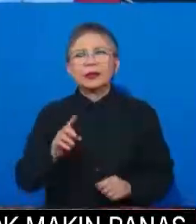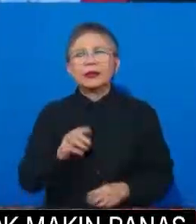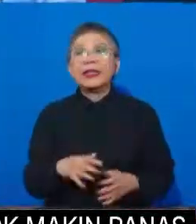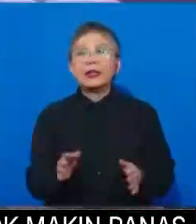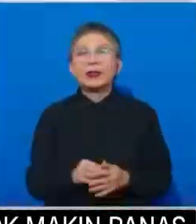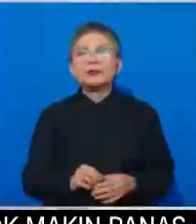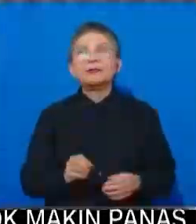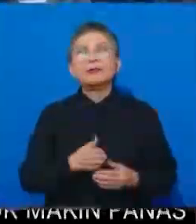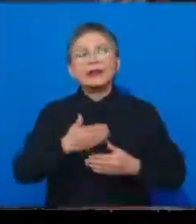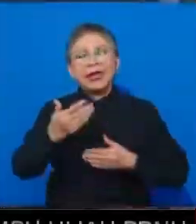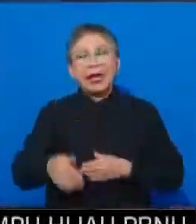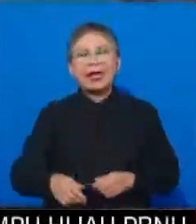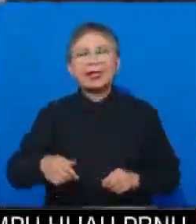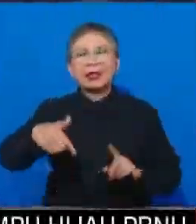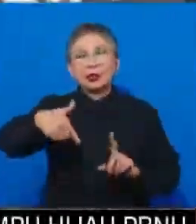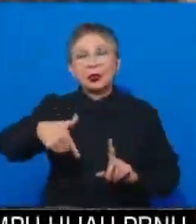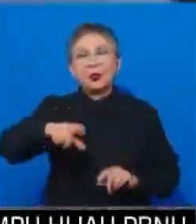Agustus.